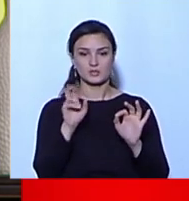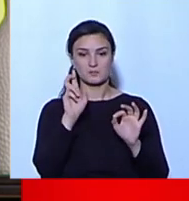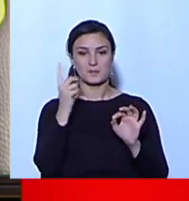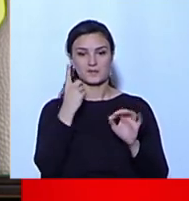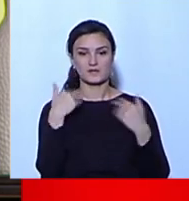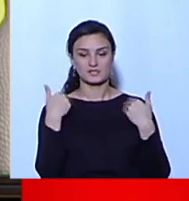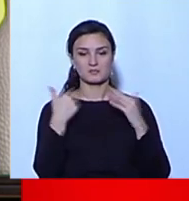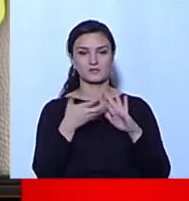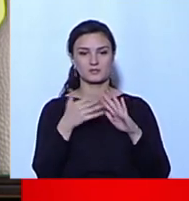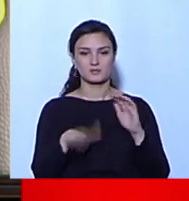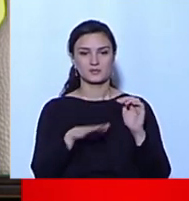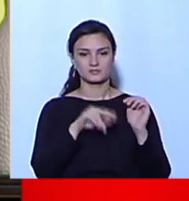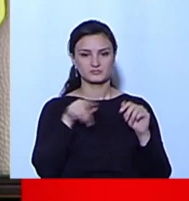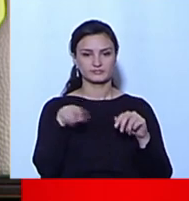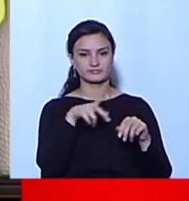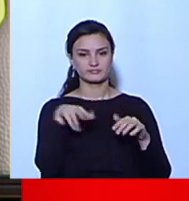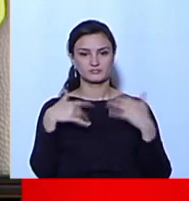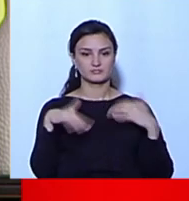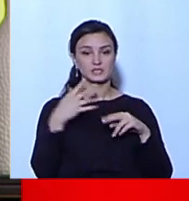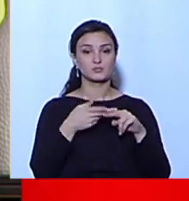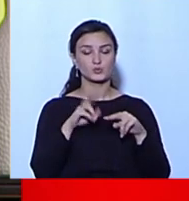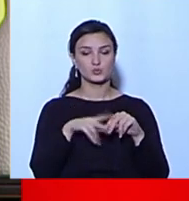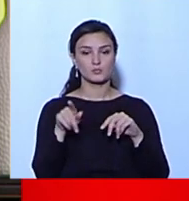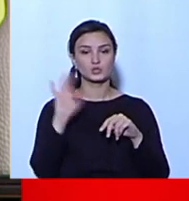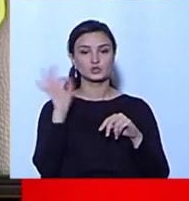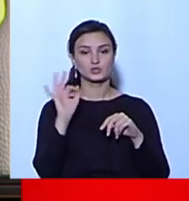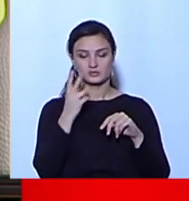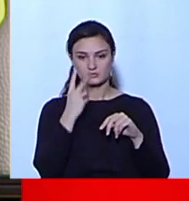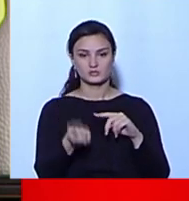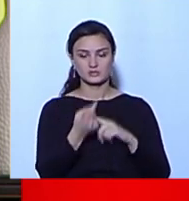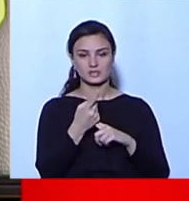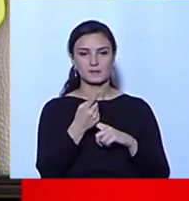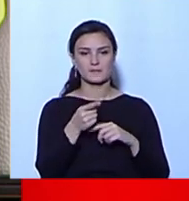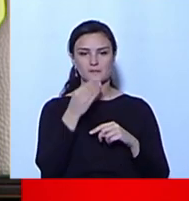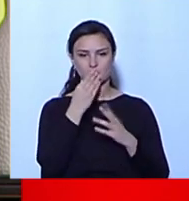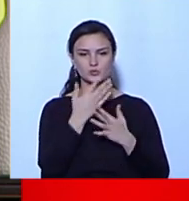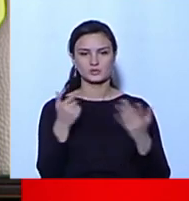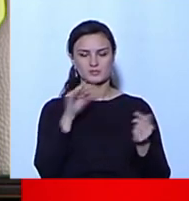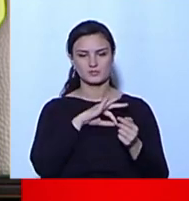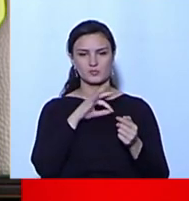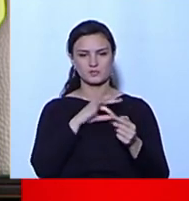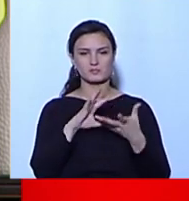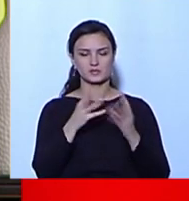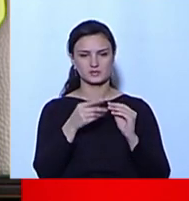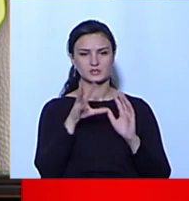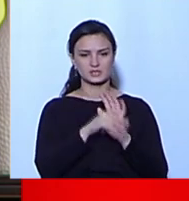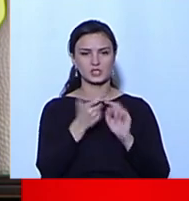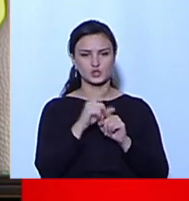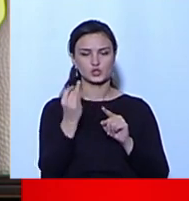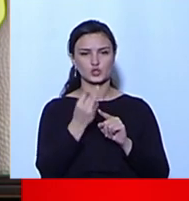B1 ვიტამინის ნაკლებობის ბრალი. აღმოჩნდა, რომ ზოგიერთი პროდუქტის მოხმარება, რომელშიც ძალიან